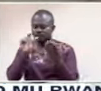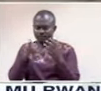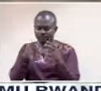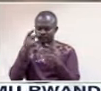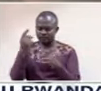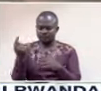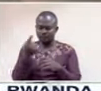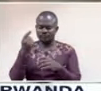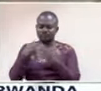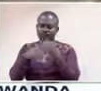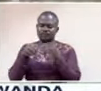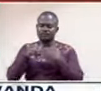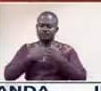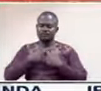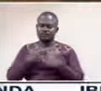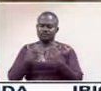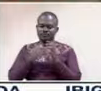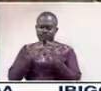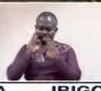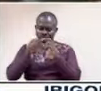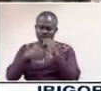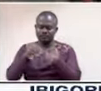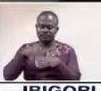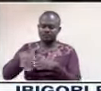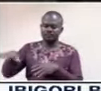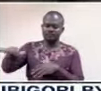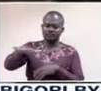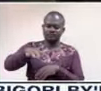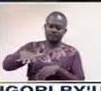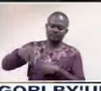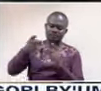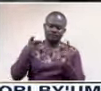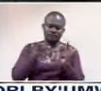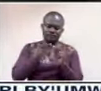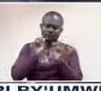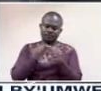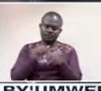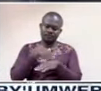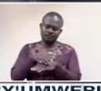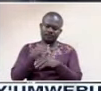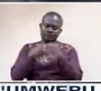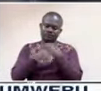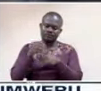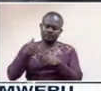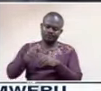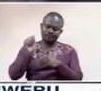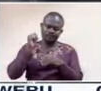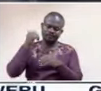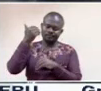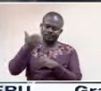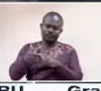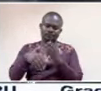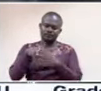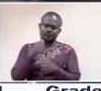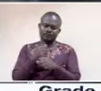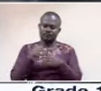gusa isoko ryo mu Rwanda, ahubwo bakwiye kureba n'isoko ryo mu karere aho bashobora kohereza ibicuruzwa byabo, bityo bakaba bashobora no kubikorera